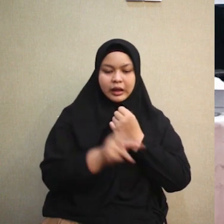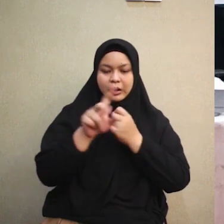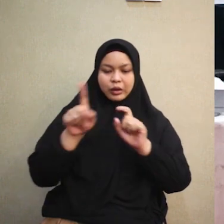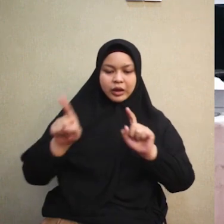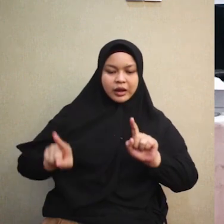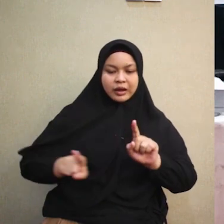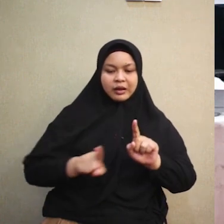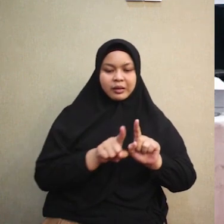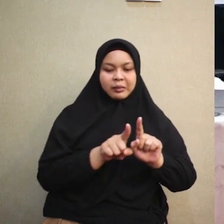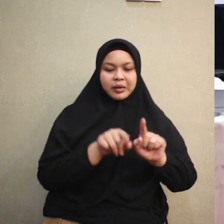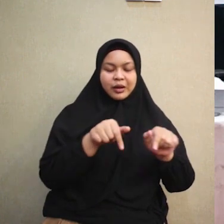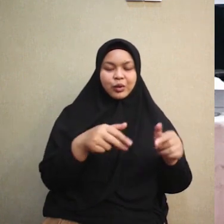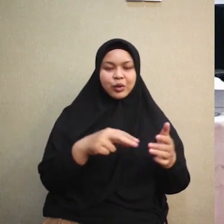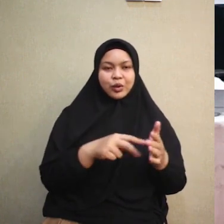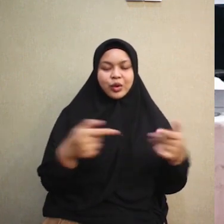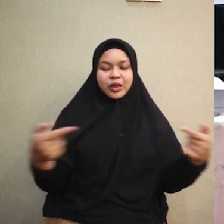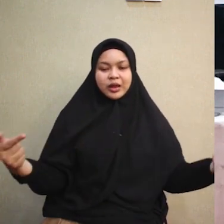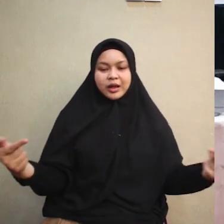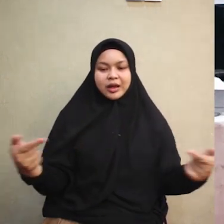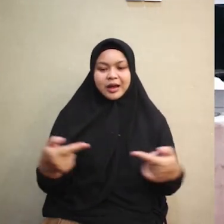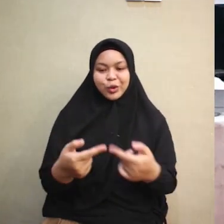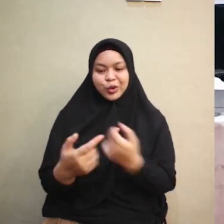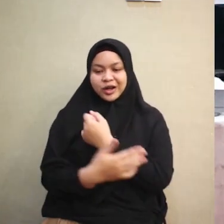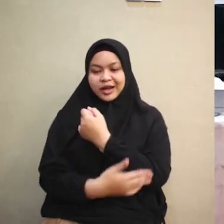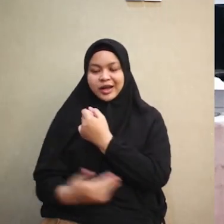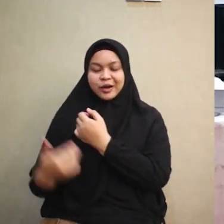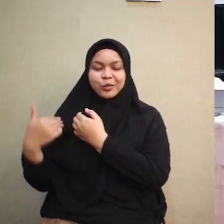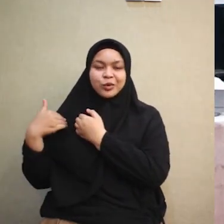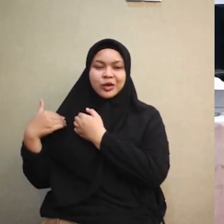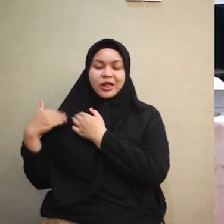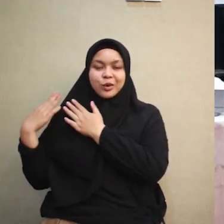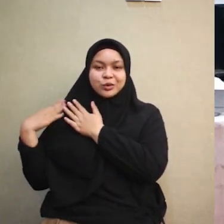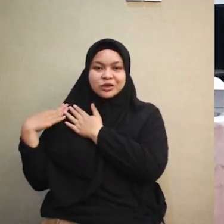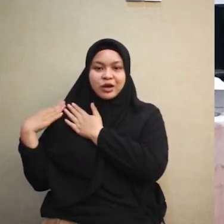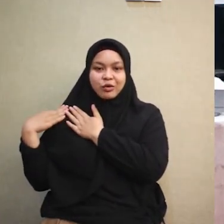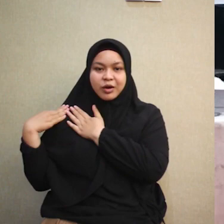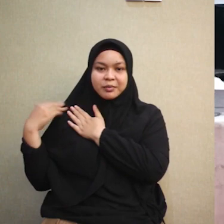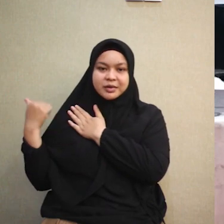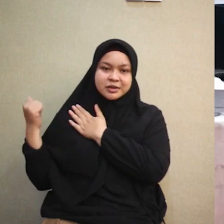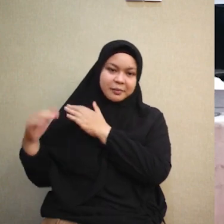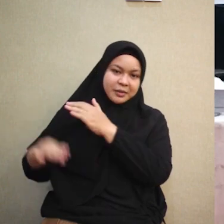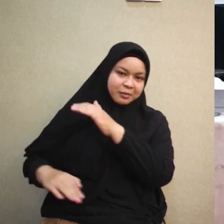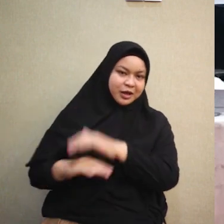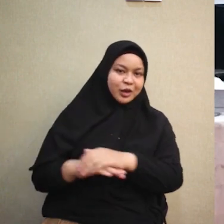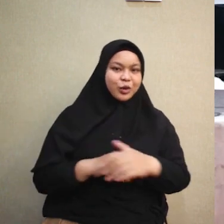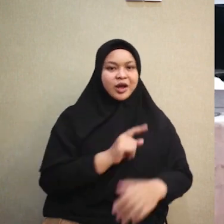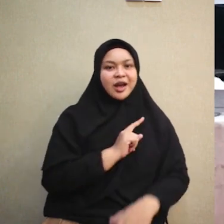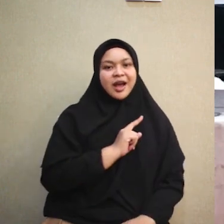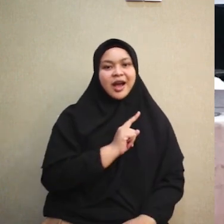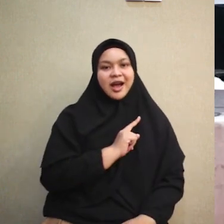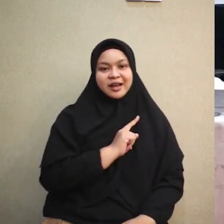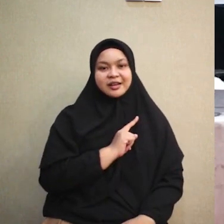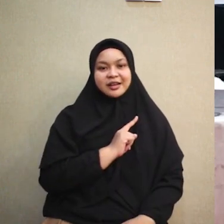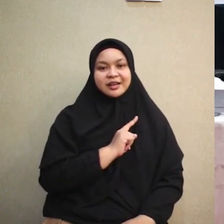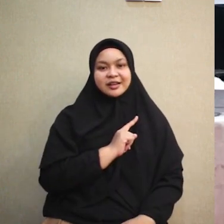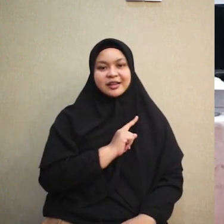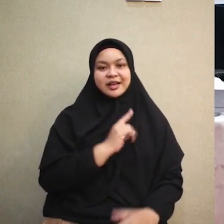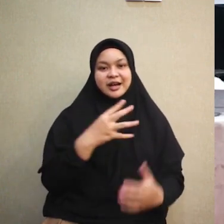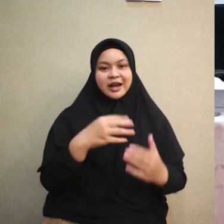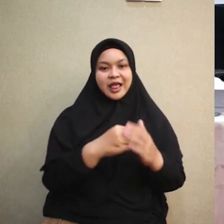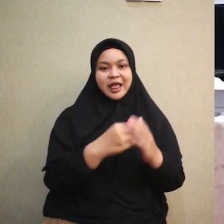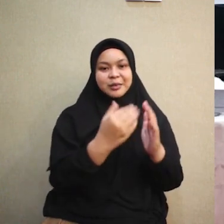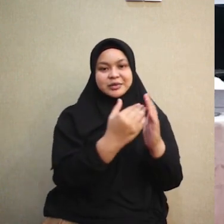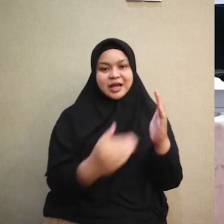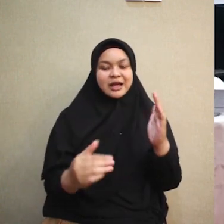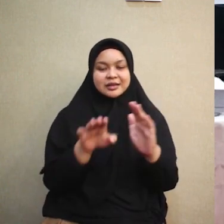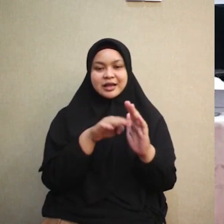jadi terkait dengan bahwa negara punya tanggung jawab untuk memenuhi hak-hak yang diatur dalam crvd utamanya adalah